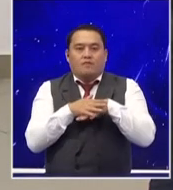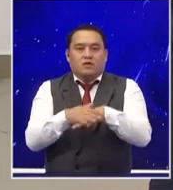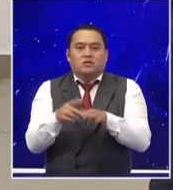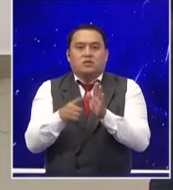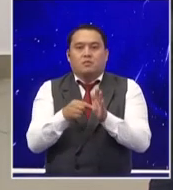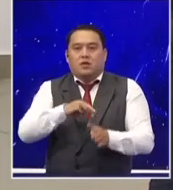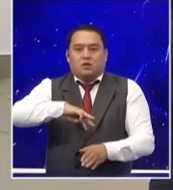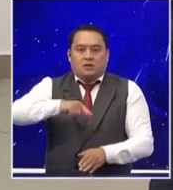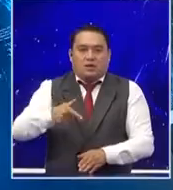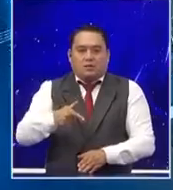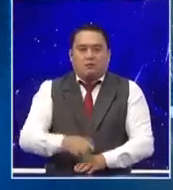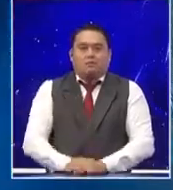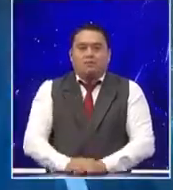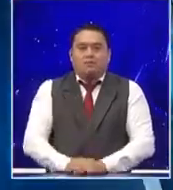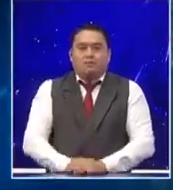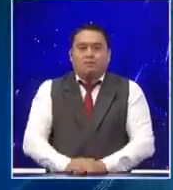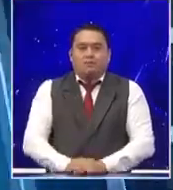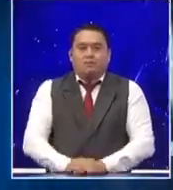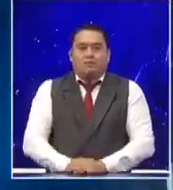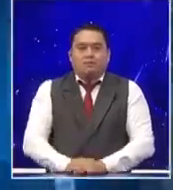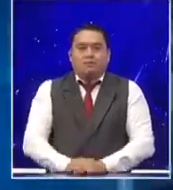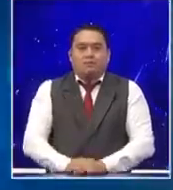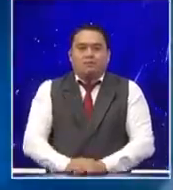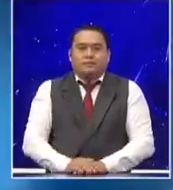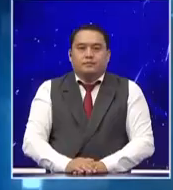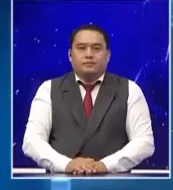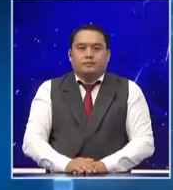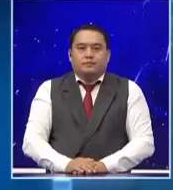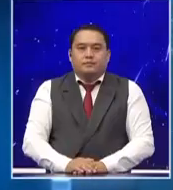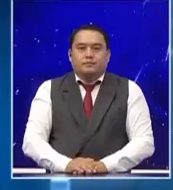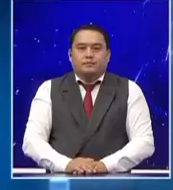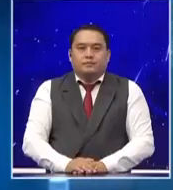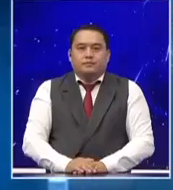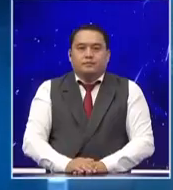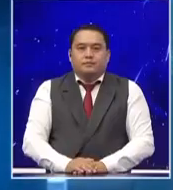семи миллиардов тенге кумира тимергалиева абзал насибов телеканал жетысу